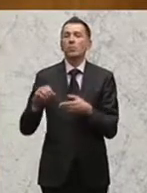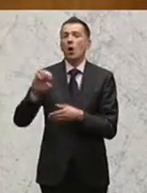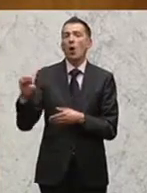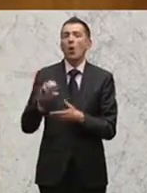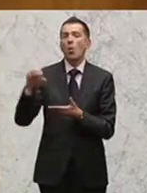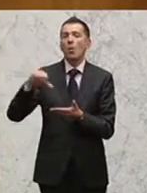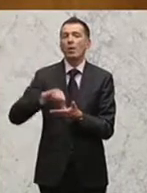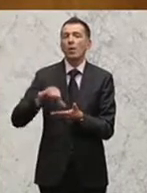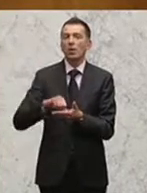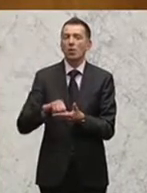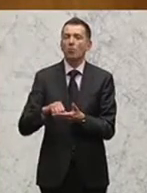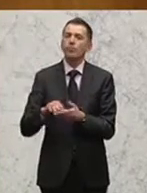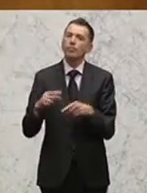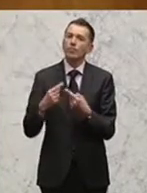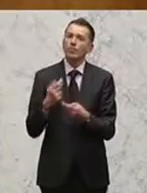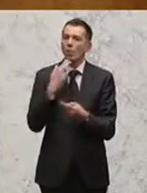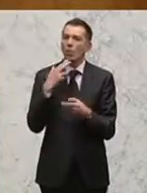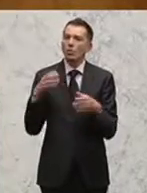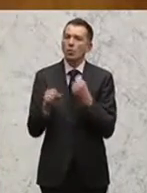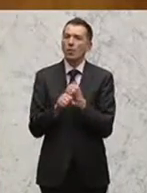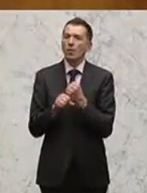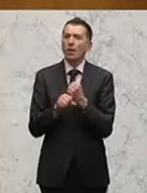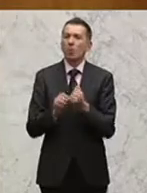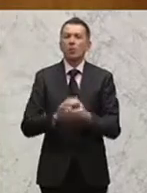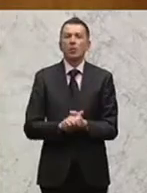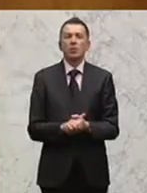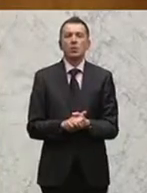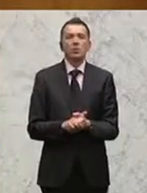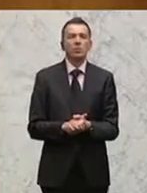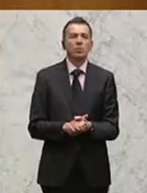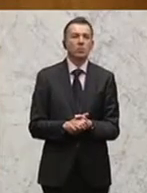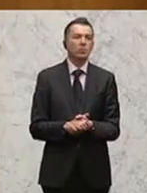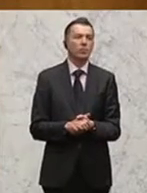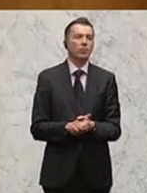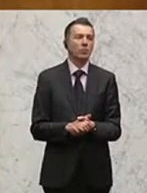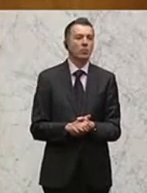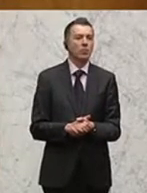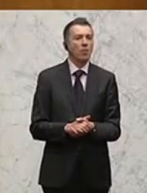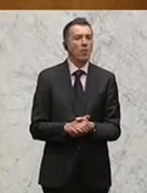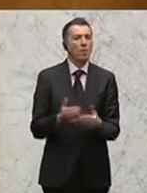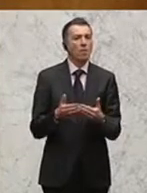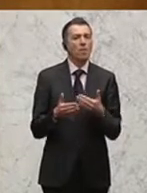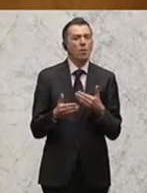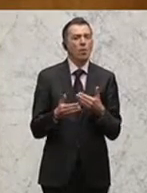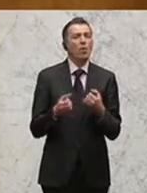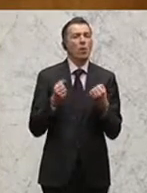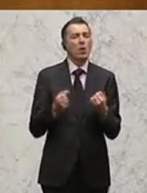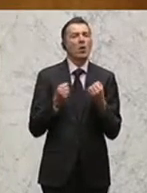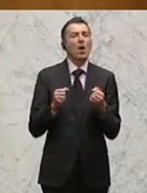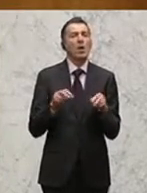darum geht, hier die Zusammenarbeit zu suchen, wo es uns darum geht, rechtzeitig